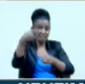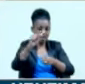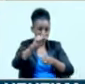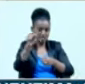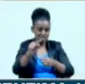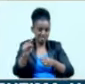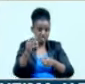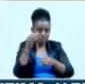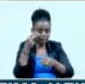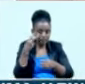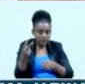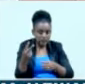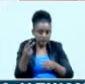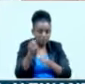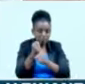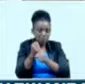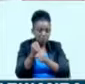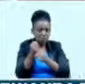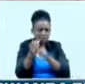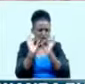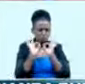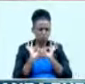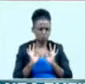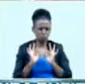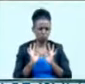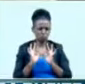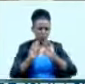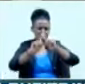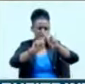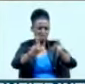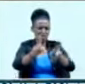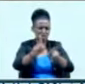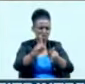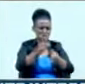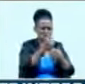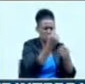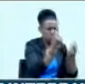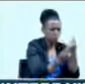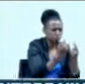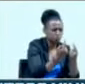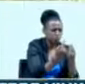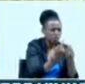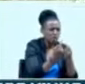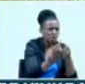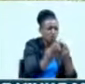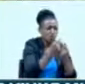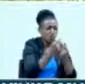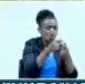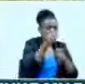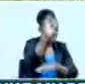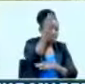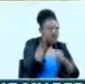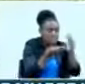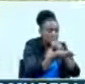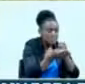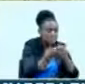ugeze mu bikoni byayo imirimo ihakorerwa ndetse n'isuku bitandukanye naho bagitekesha inkwi bamwe mu bayobozi b'ibigo